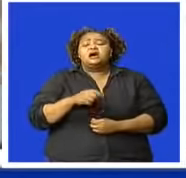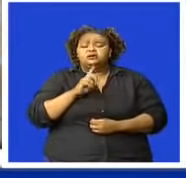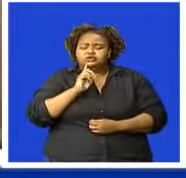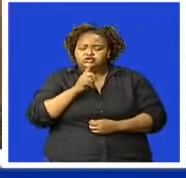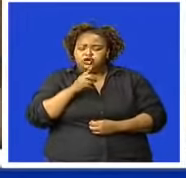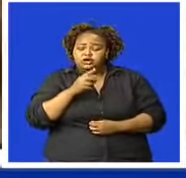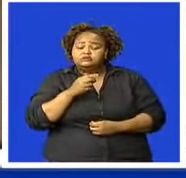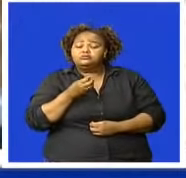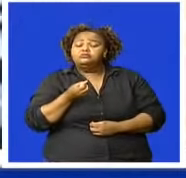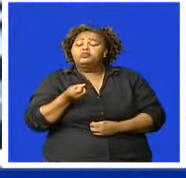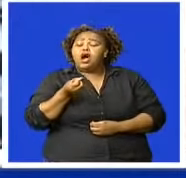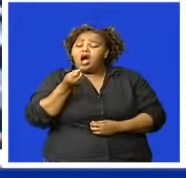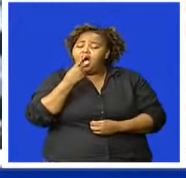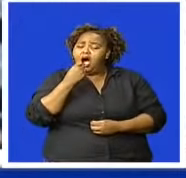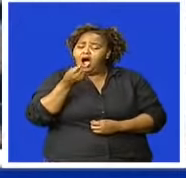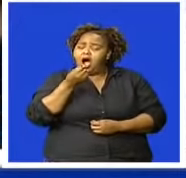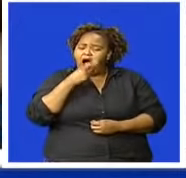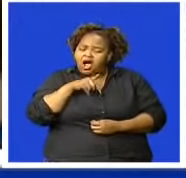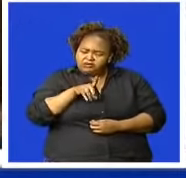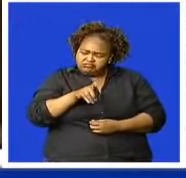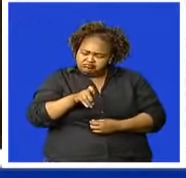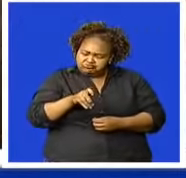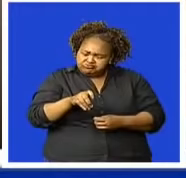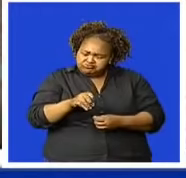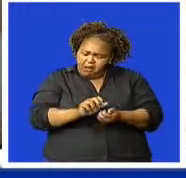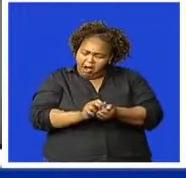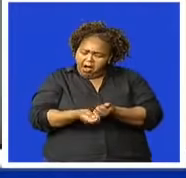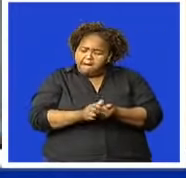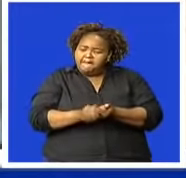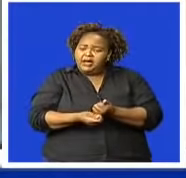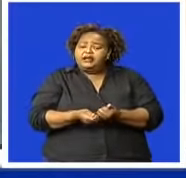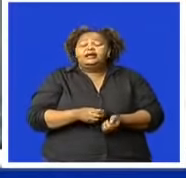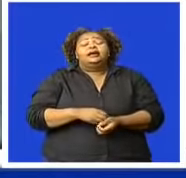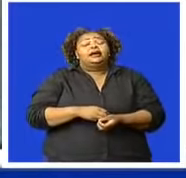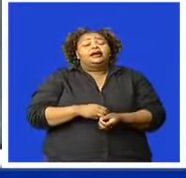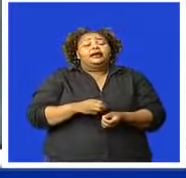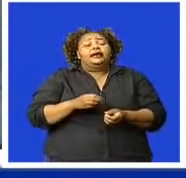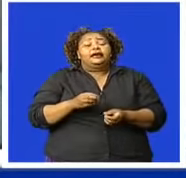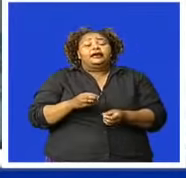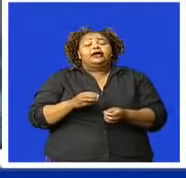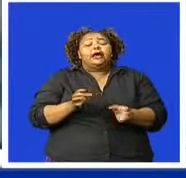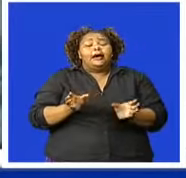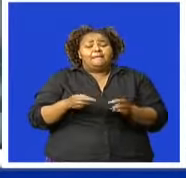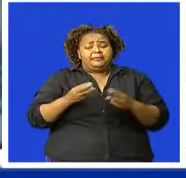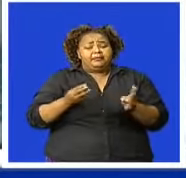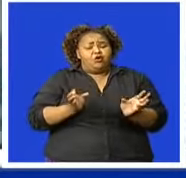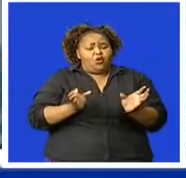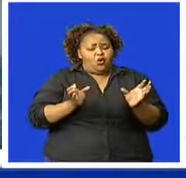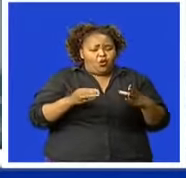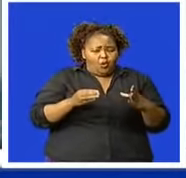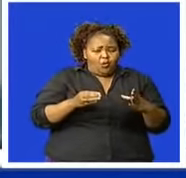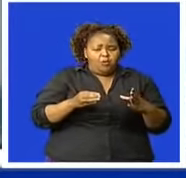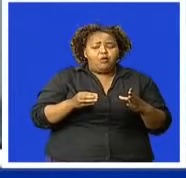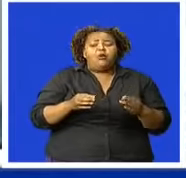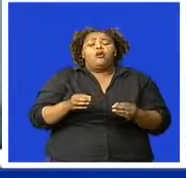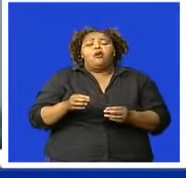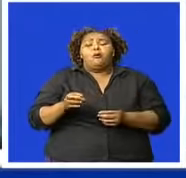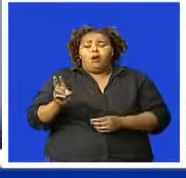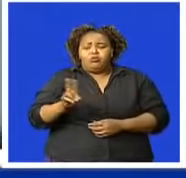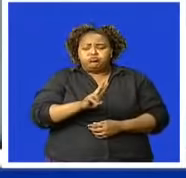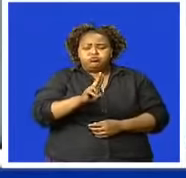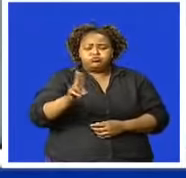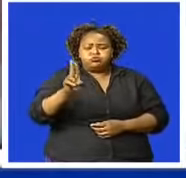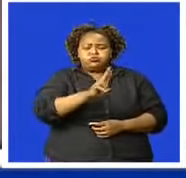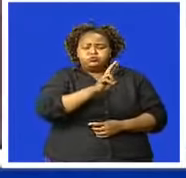inathisa liphilisile ngobolwane. Uthi lesicuku sasesihamba nendvodzana yakhe nalelinye lijaha